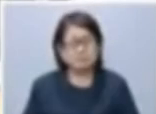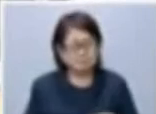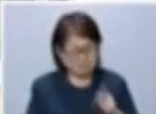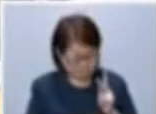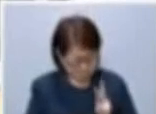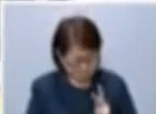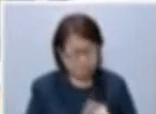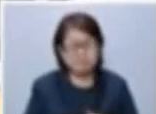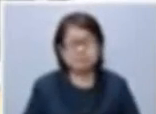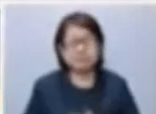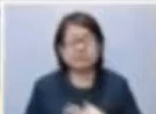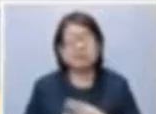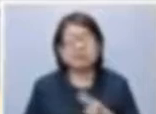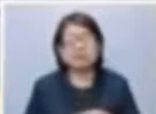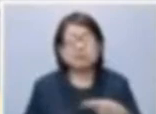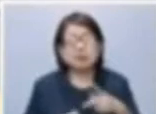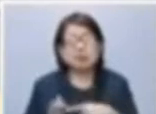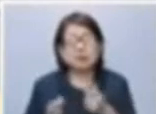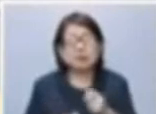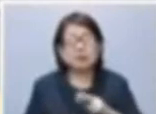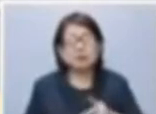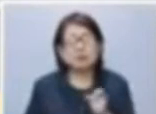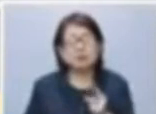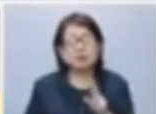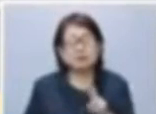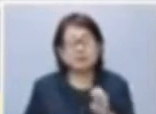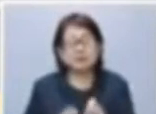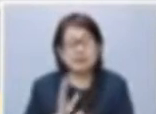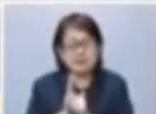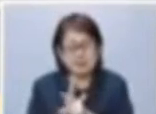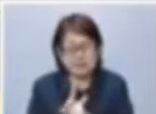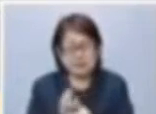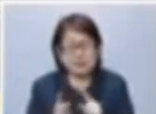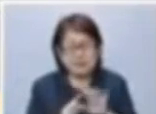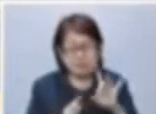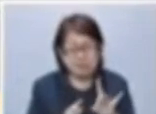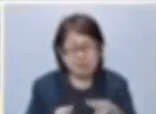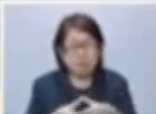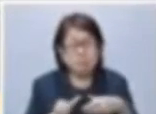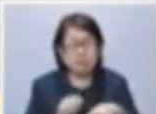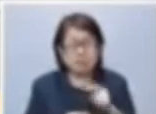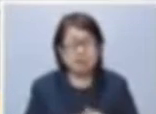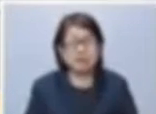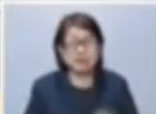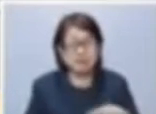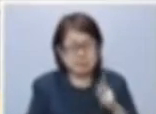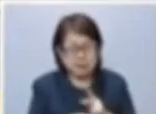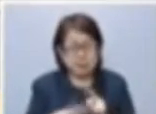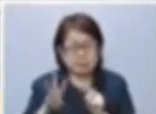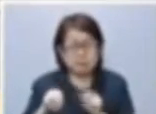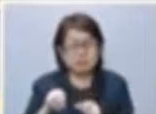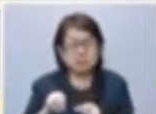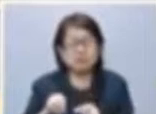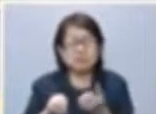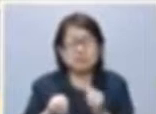ท่านประธานสภาที่เคารพของศรีแซ่จึงนะคะศรีสะเกษเขต8พรรคเพื่อไทยค่ะท่านประธานคะมาตรา14กระทรวงเก